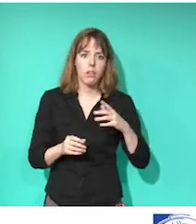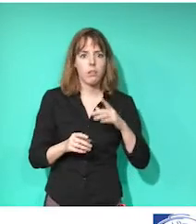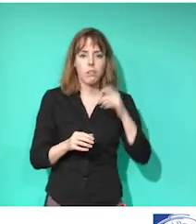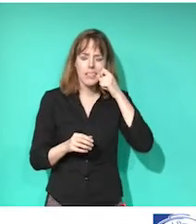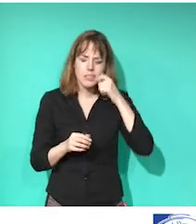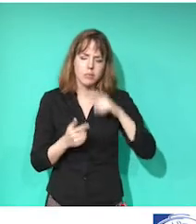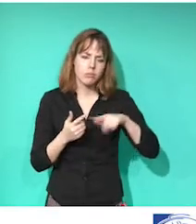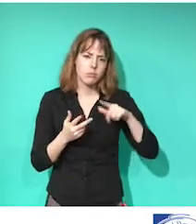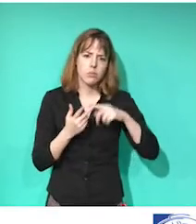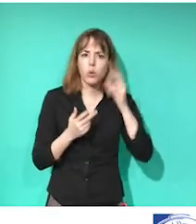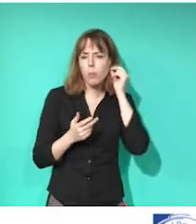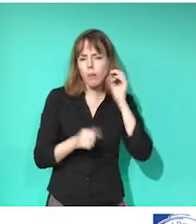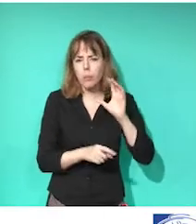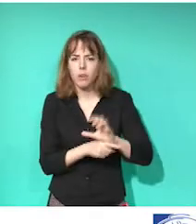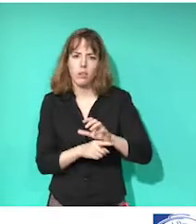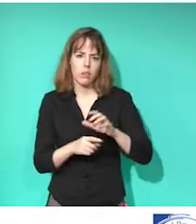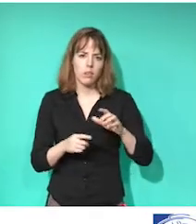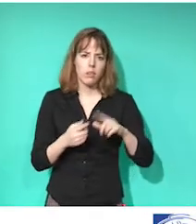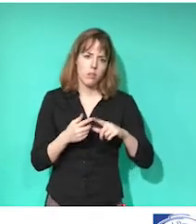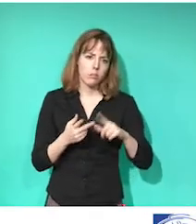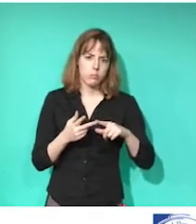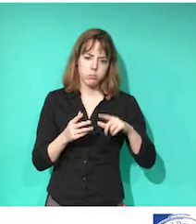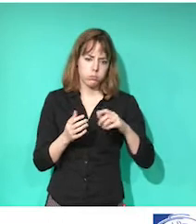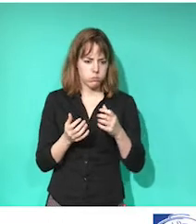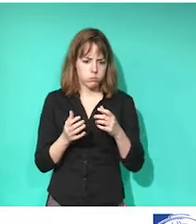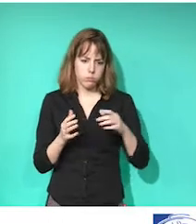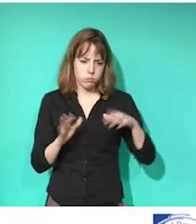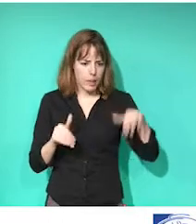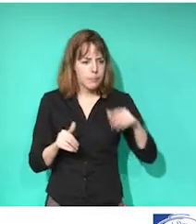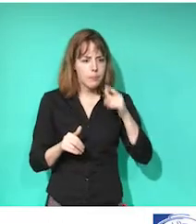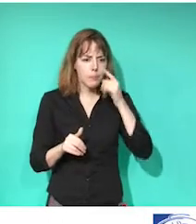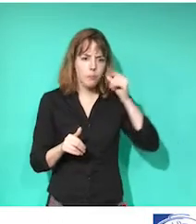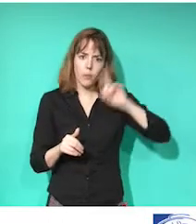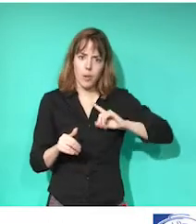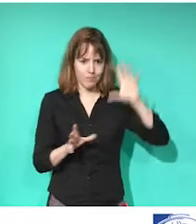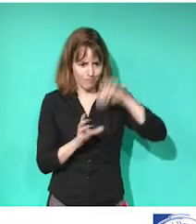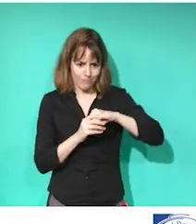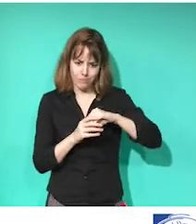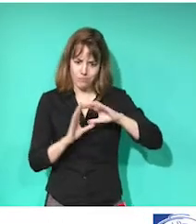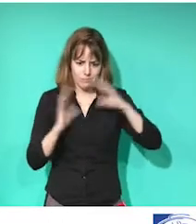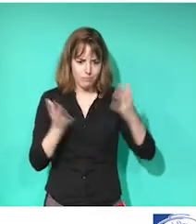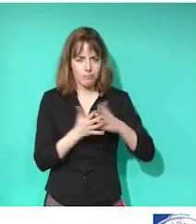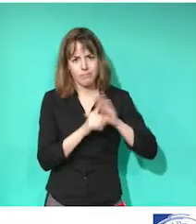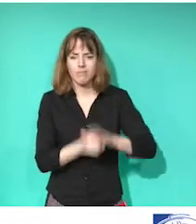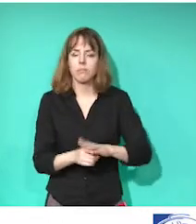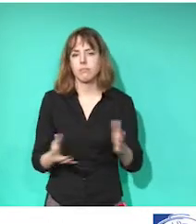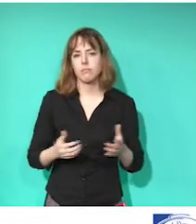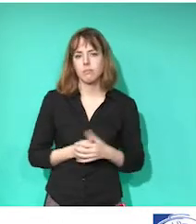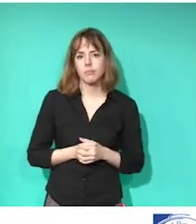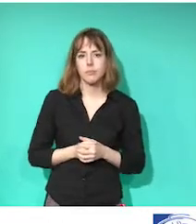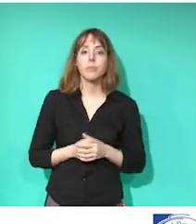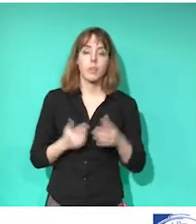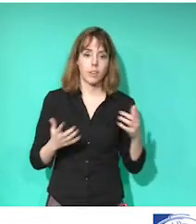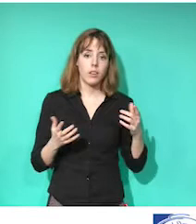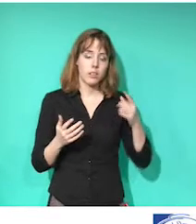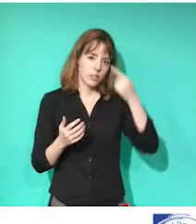y a l'intersectionnalité qui est présente. Et puis, et dernier point, sur ces changements de mentalité,